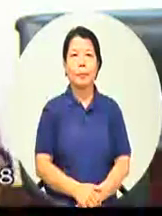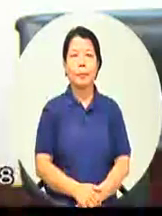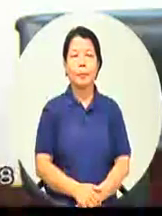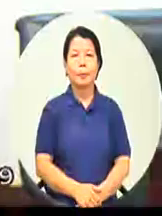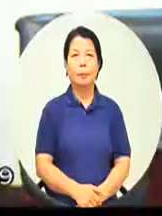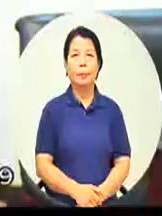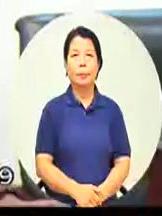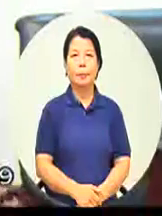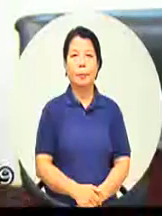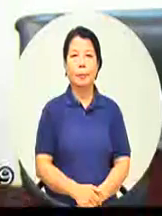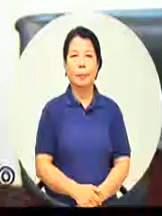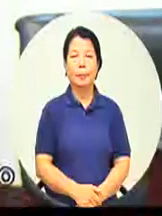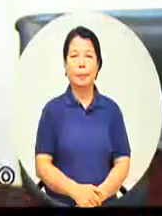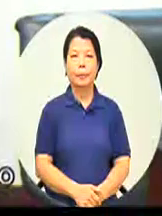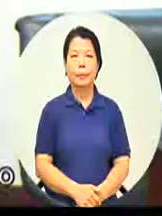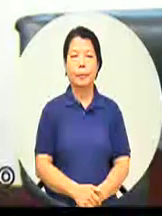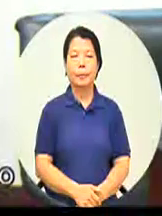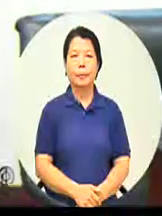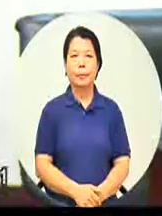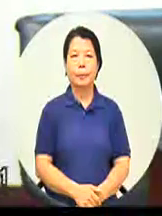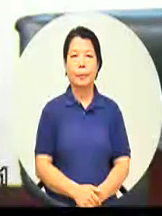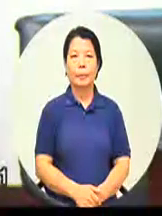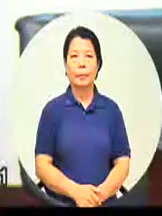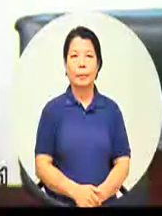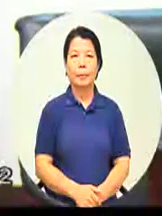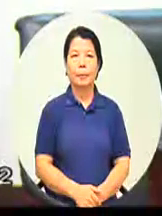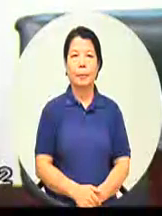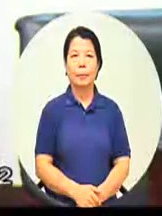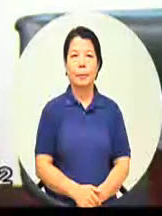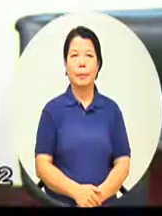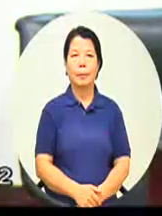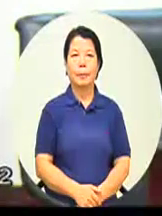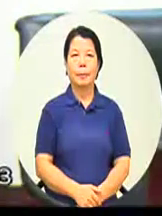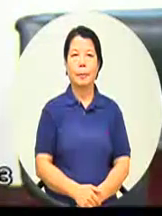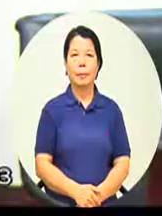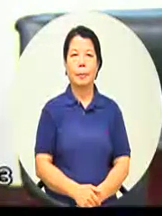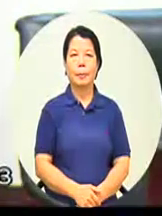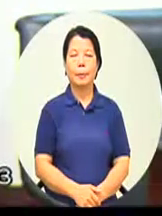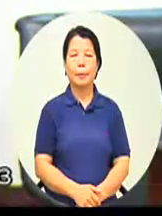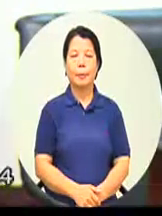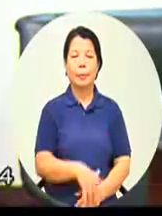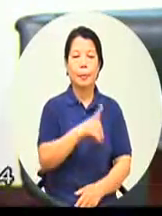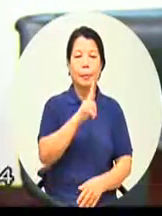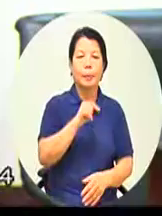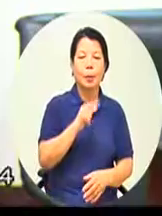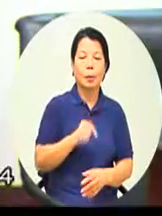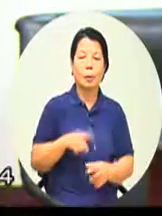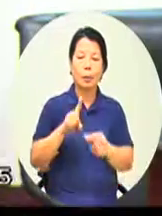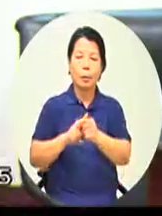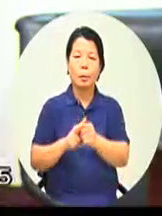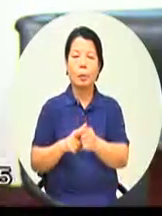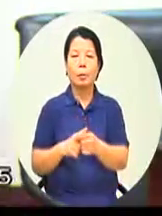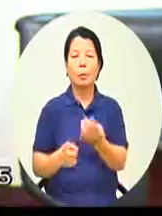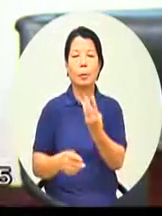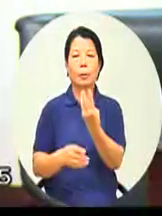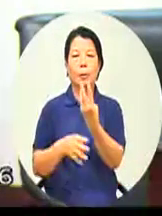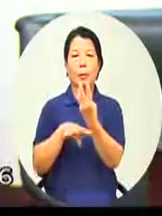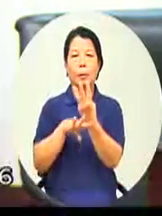单的我要说到咱的老师包括咱的中仑国小目前